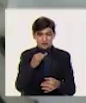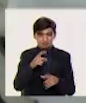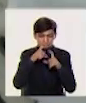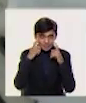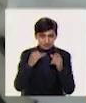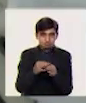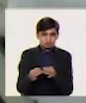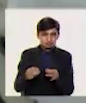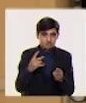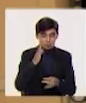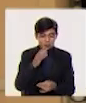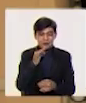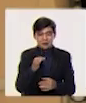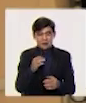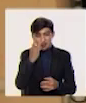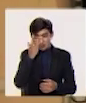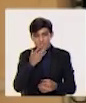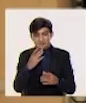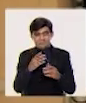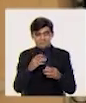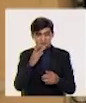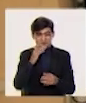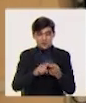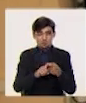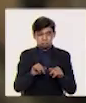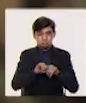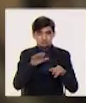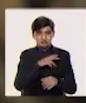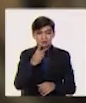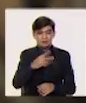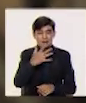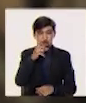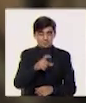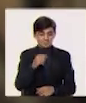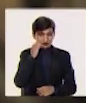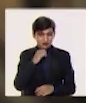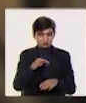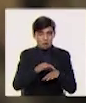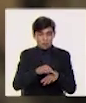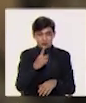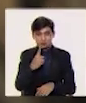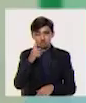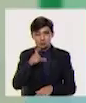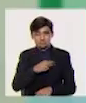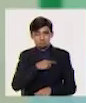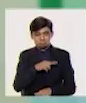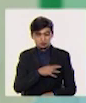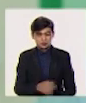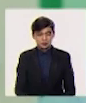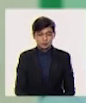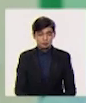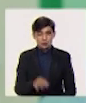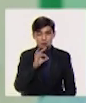арақашықтық сақтайды. Десе де жазда вирус өршіп тұрғанда орталықтың 25 адамы ковидпен ауырып, бір адам бақилық болған. Жедел